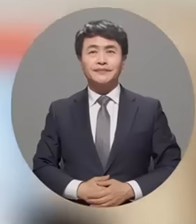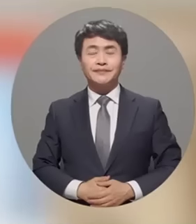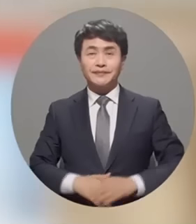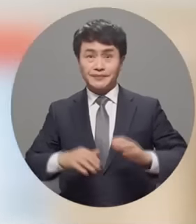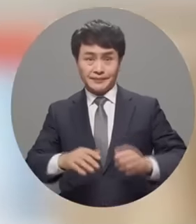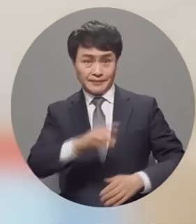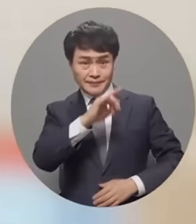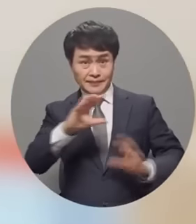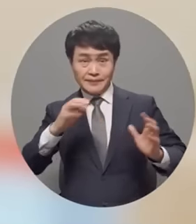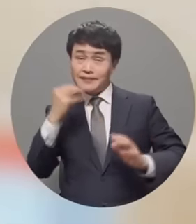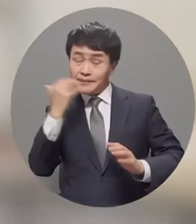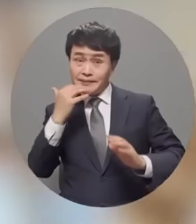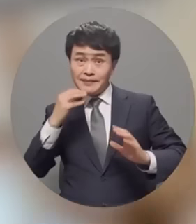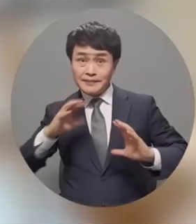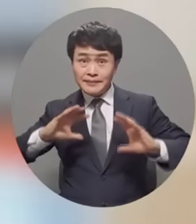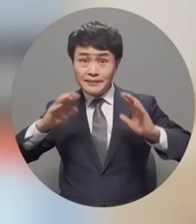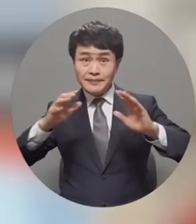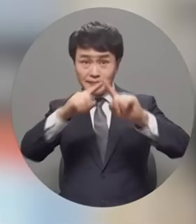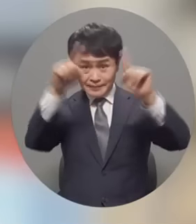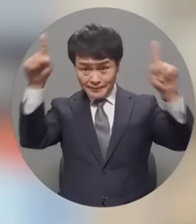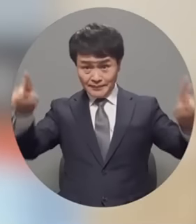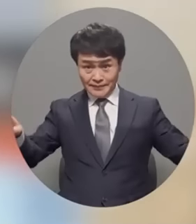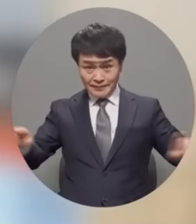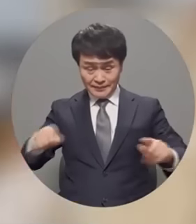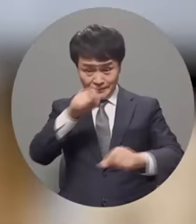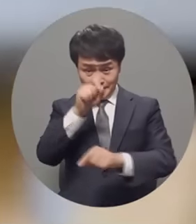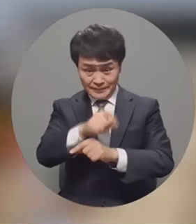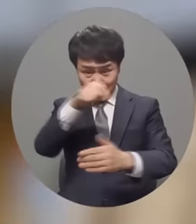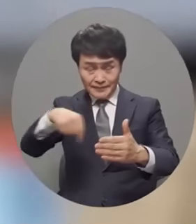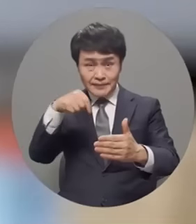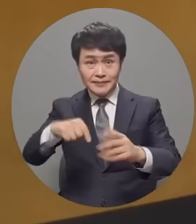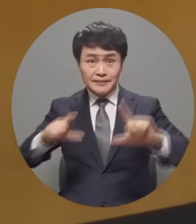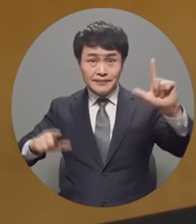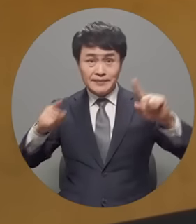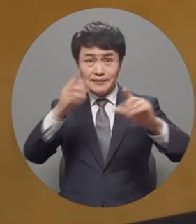나라별로 색깔이 다른 세계 지도가 국경 없는 기자회 사무실 한가운데 걸립니다.